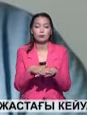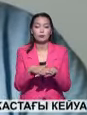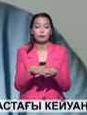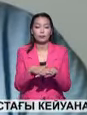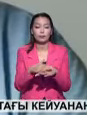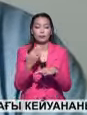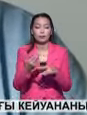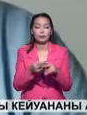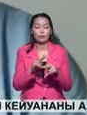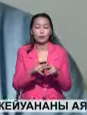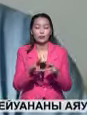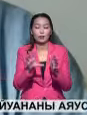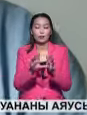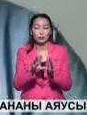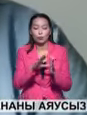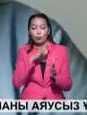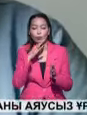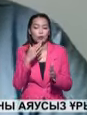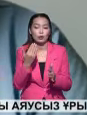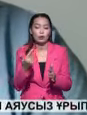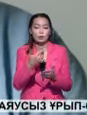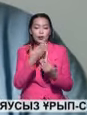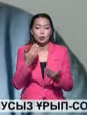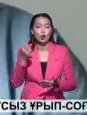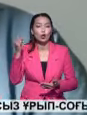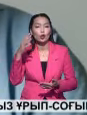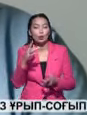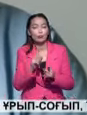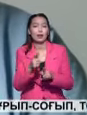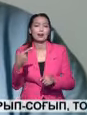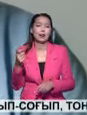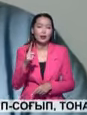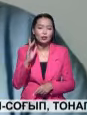конкурентінің ешқандай бір энергетиканың көзі жоқ. Ертең көмір болсын, газ болсын,